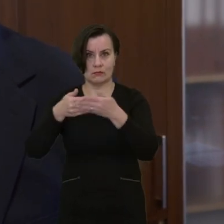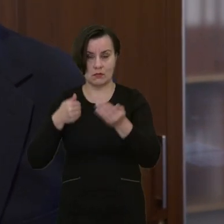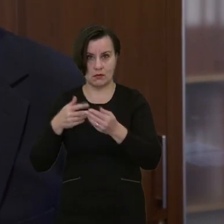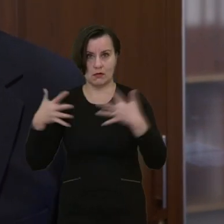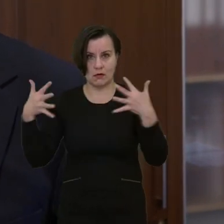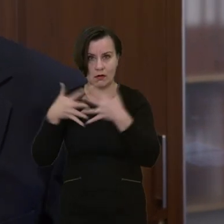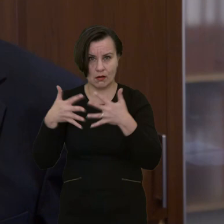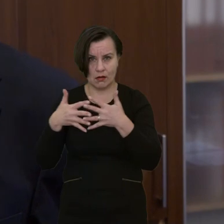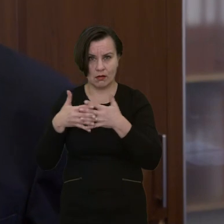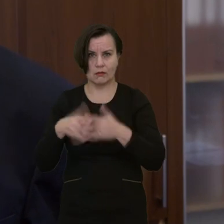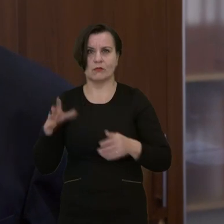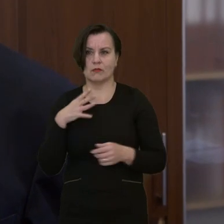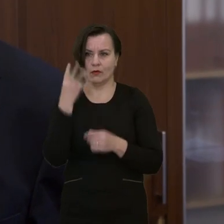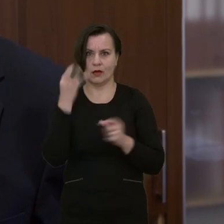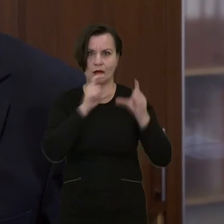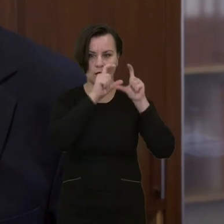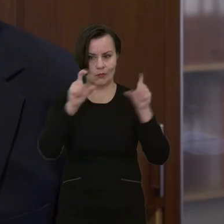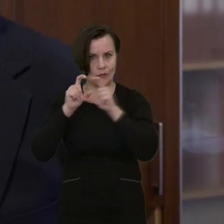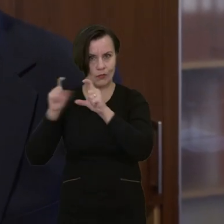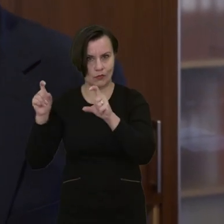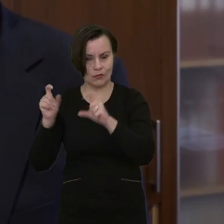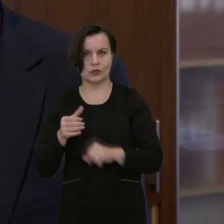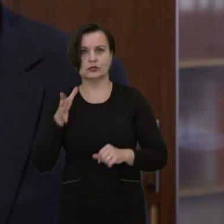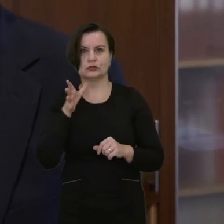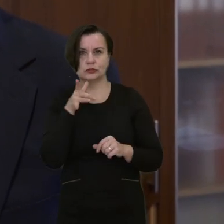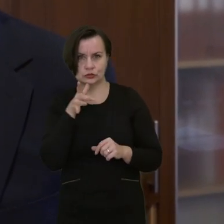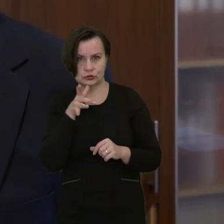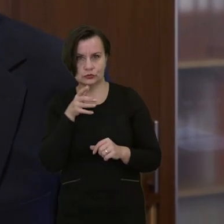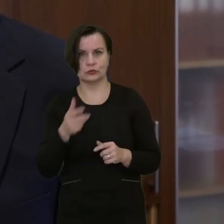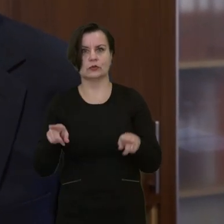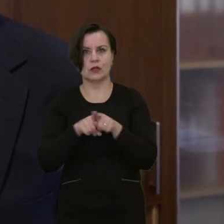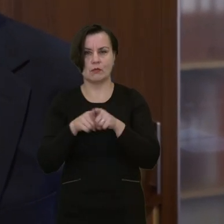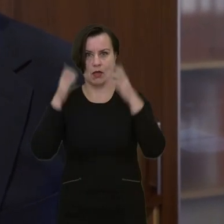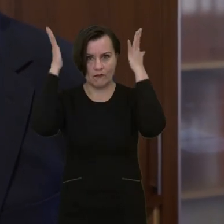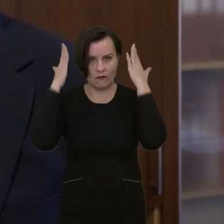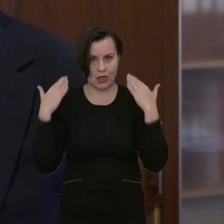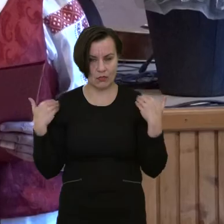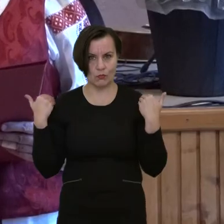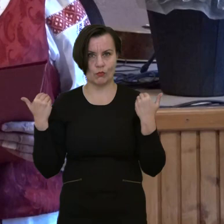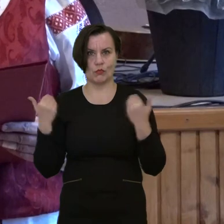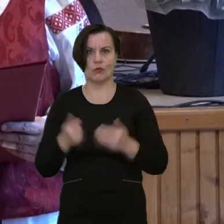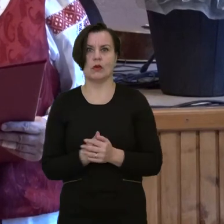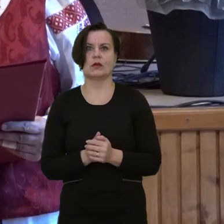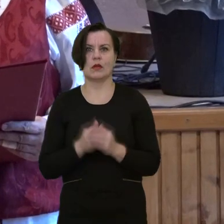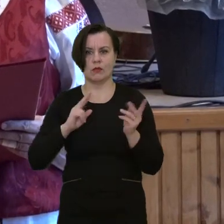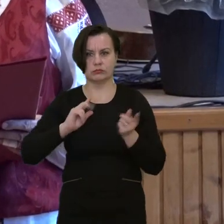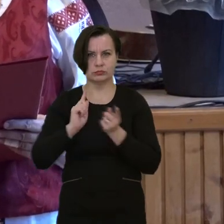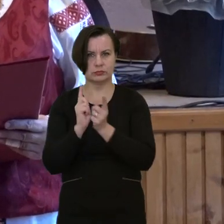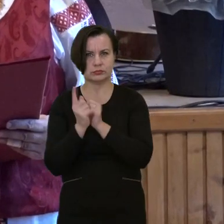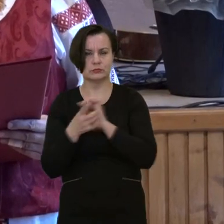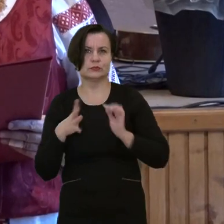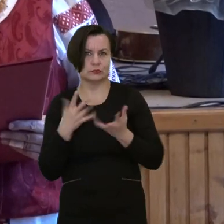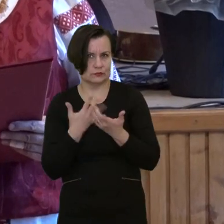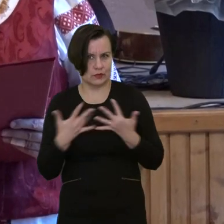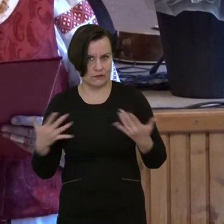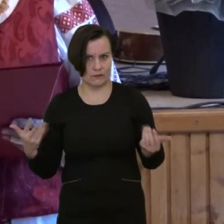Tarpukarį buvo net 4 mokyklos, tame tarpe ir žydų vienuolyno. Kaita buvo labai